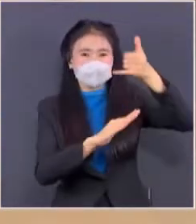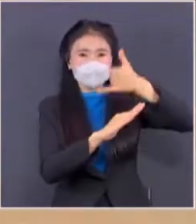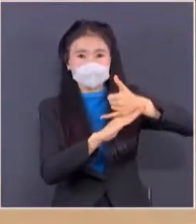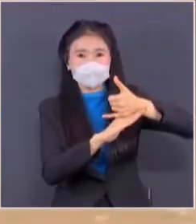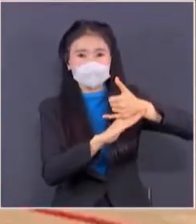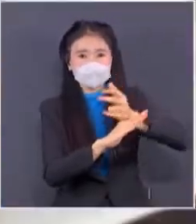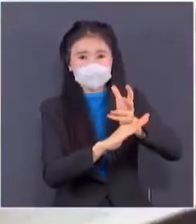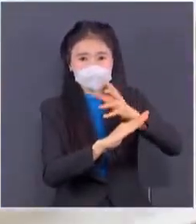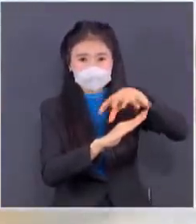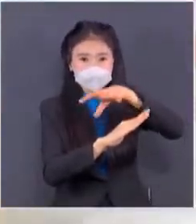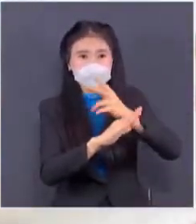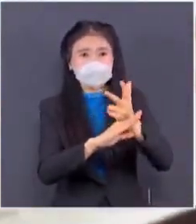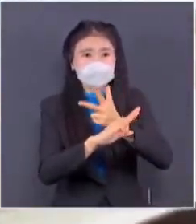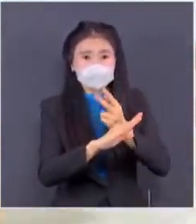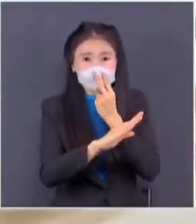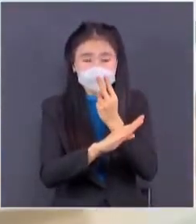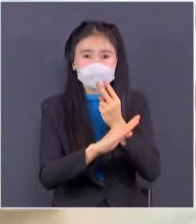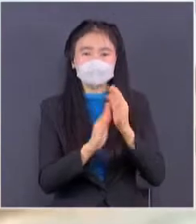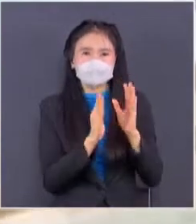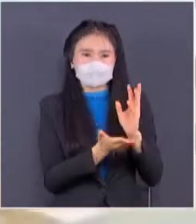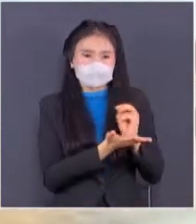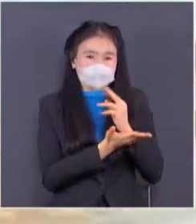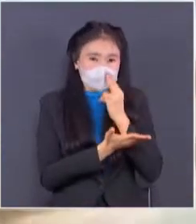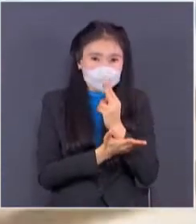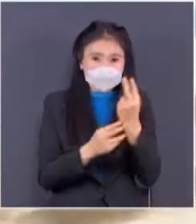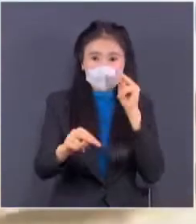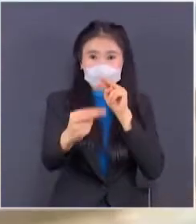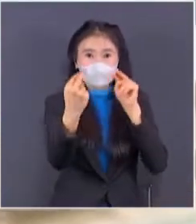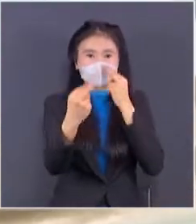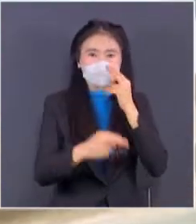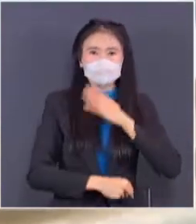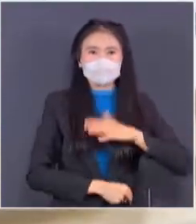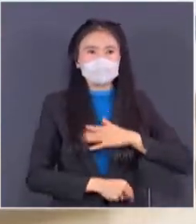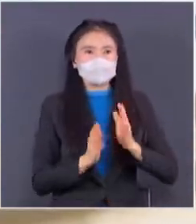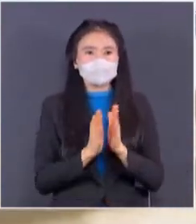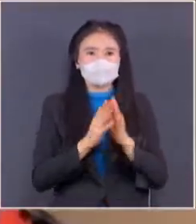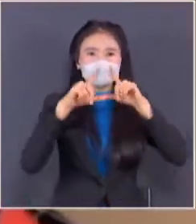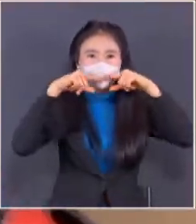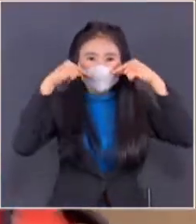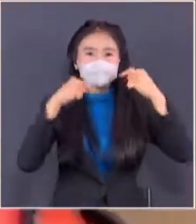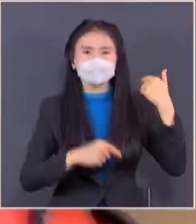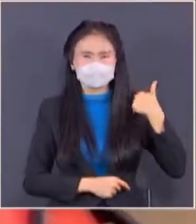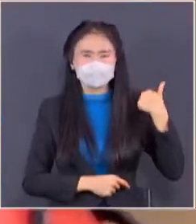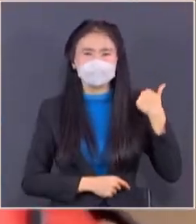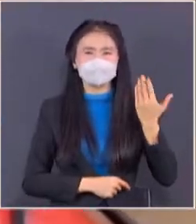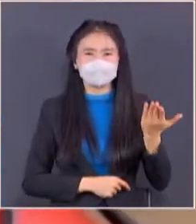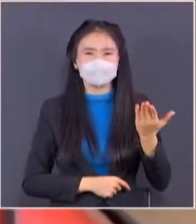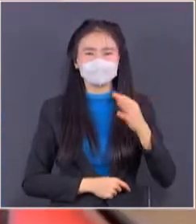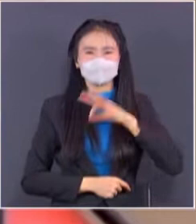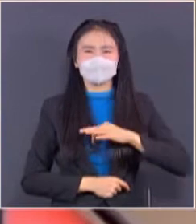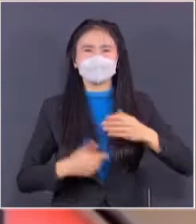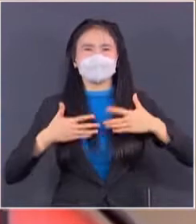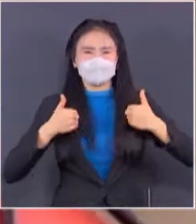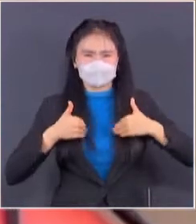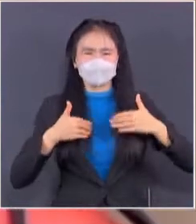คู้อยู่บนหลังคาทันทีที่เห็นเจ้าหน้าที่นี่ก็นี่ฮะมีรอยยิ้มคือดีใจฮ